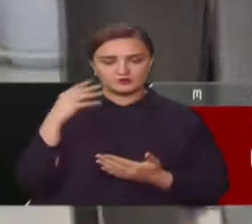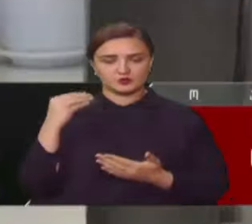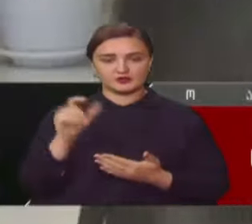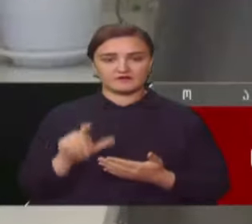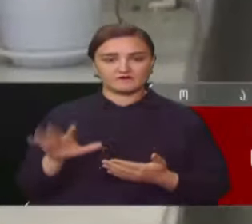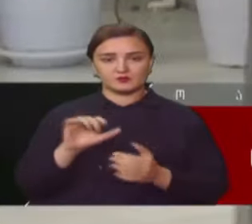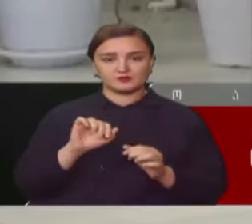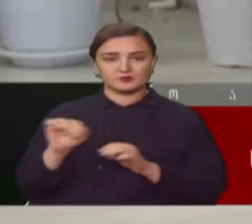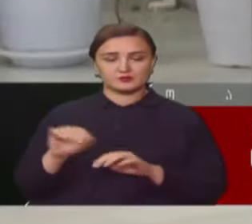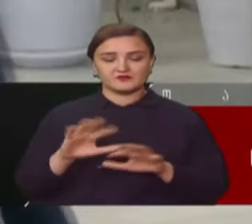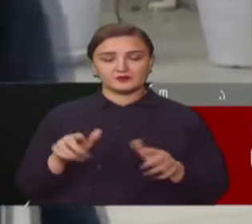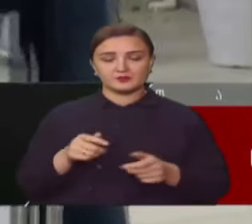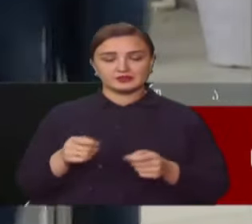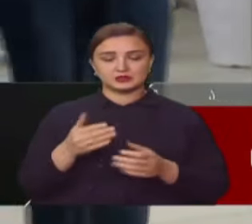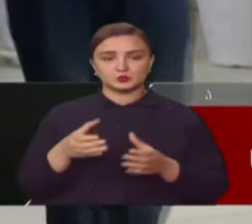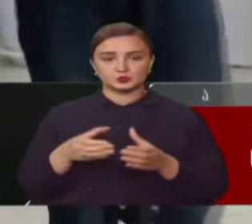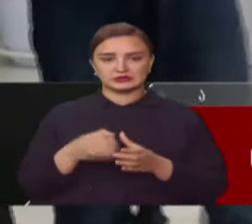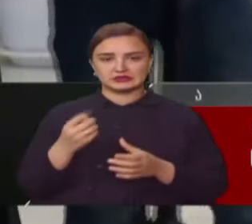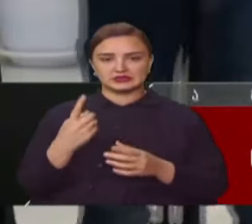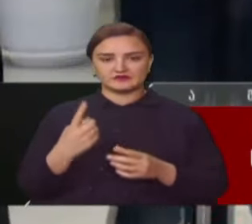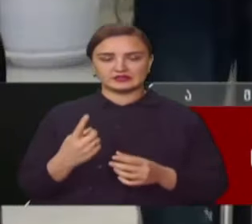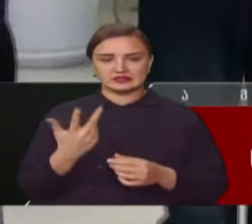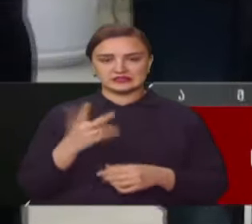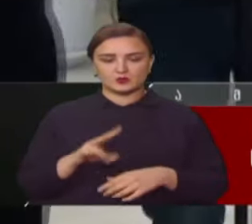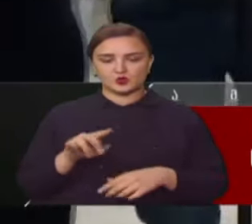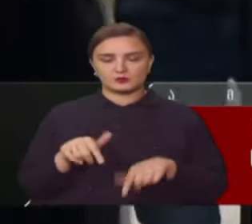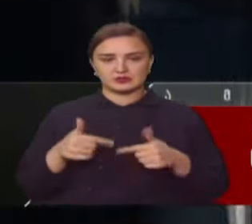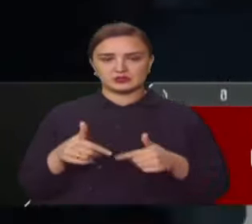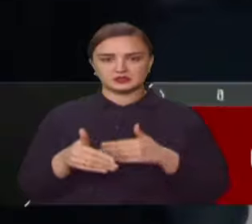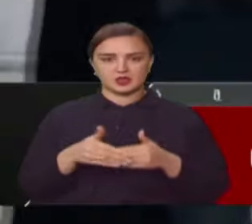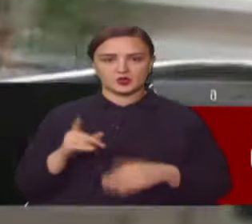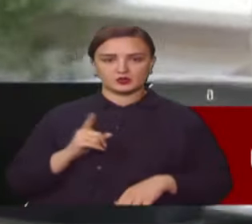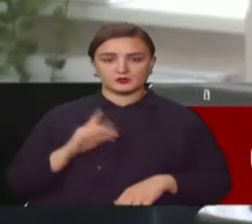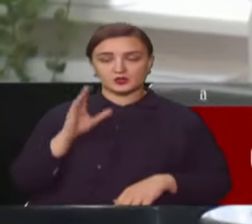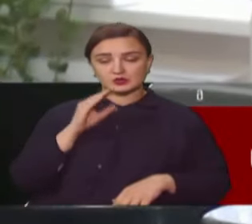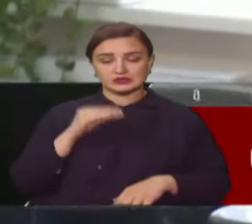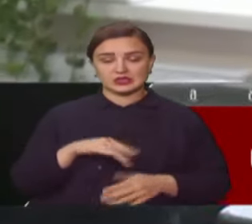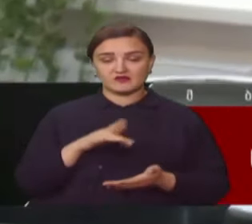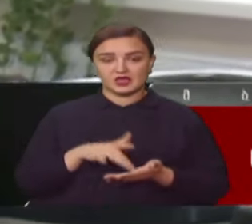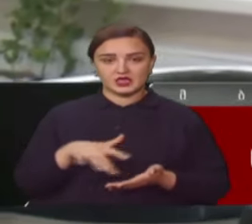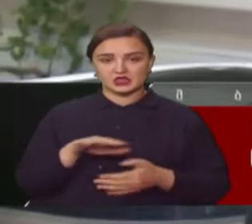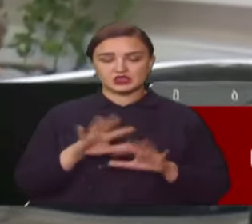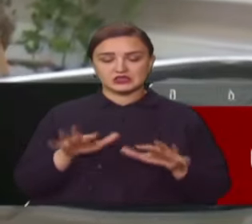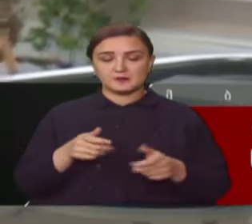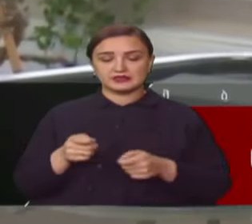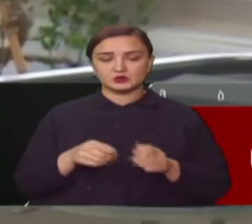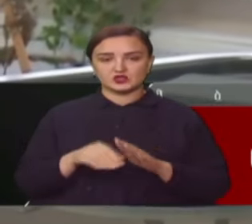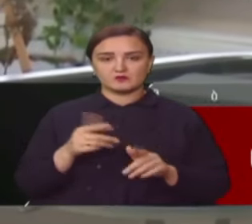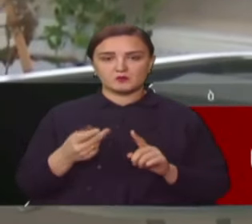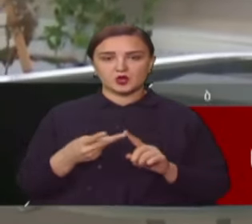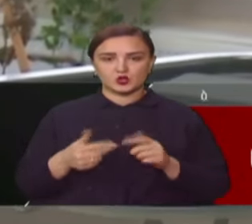პროევროპელ პრეზიდენტს და მის გუნდს კიდევ ერთი ტესტი 3 ნოემბერს ელის, როდესაც ქვეყანაში საპრეზიდენტო არჩევნების მეორე ტური